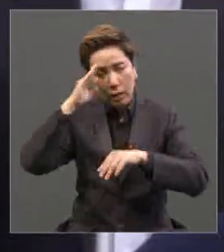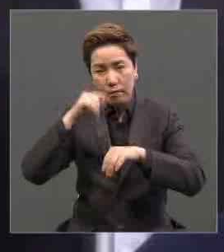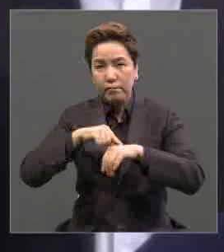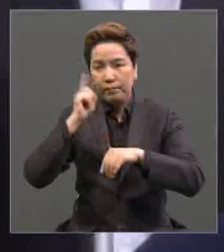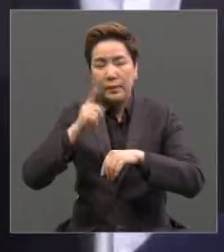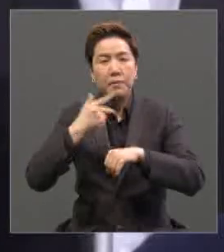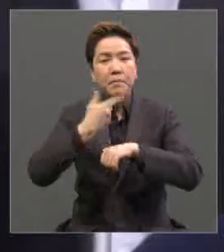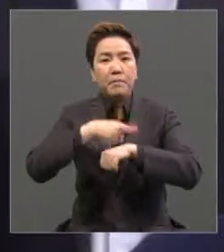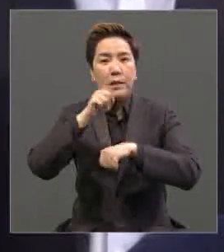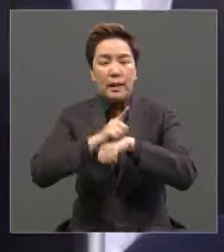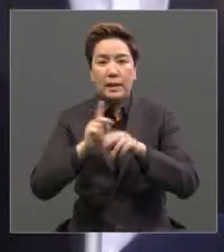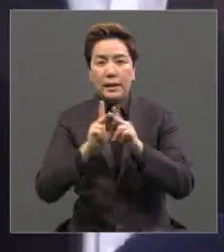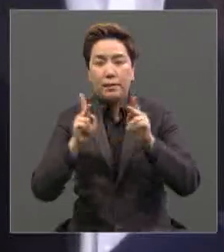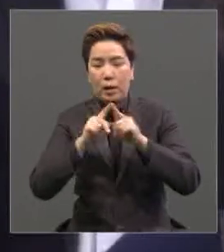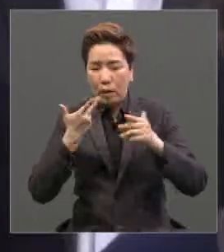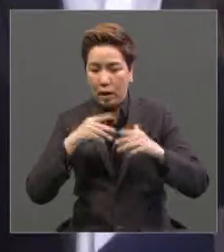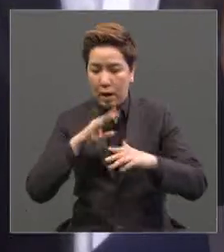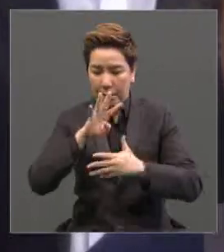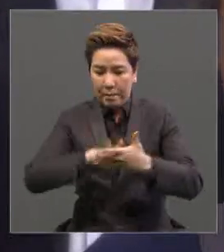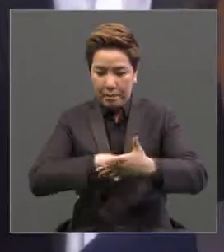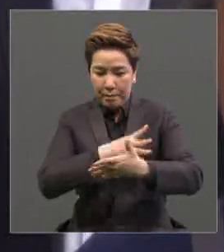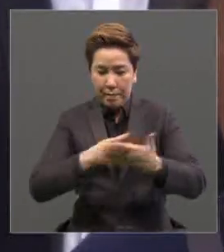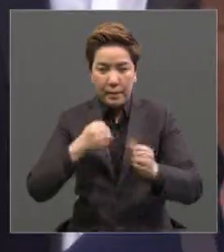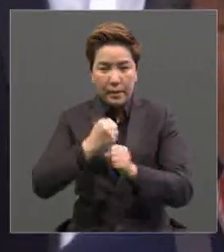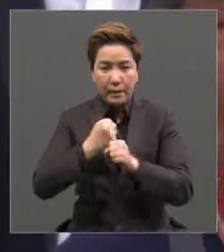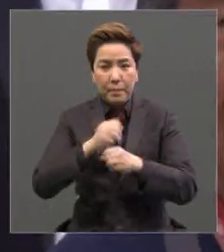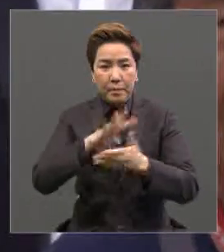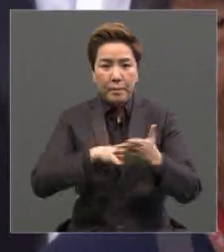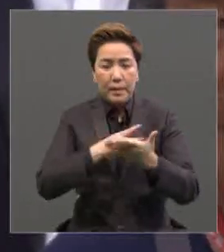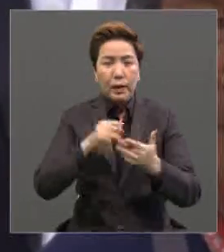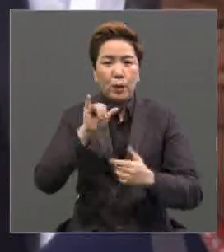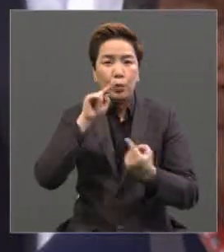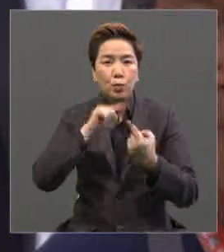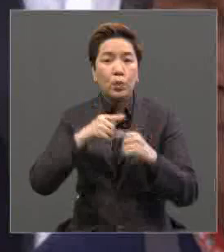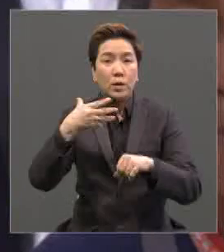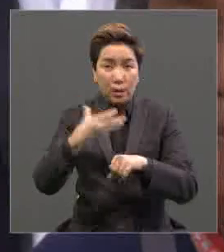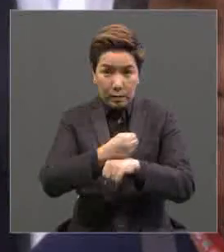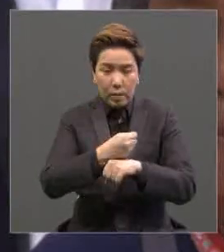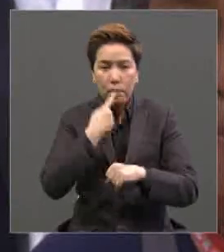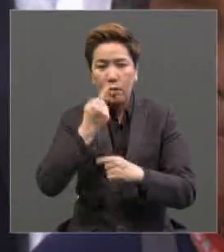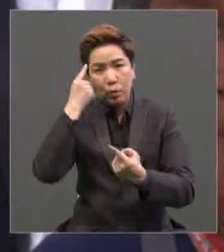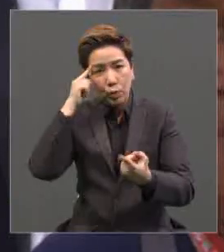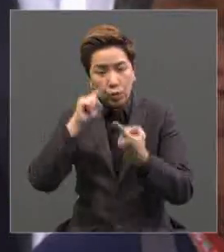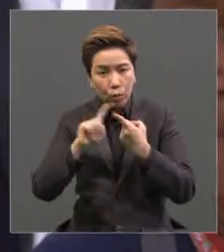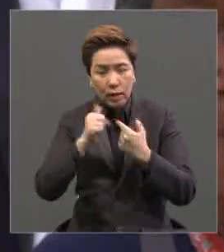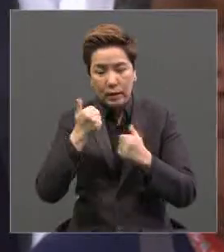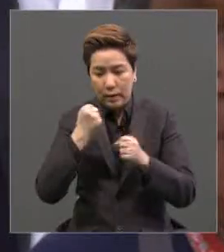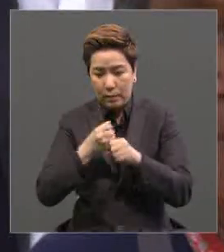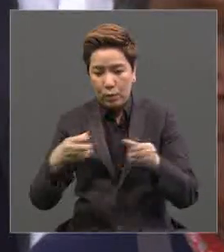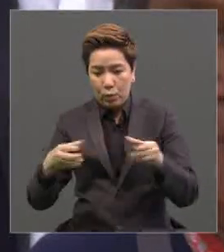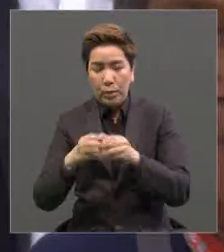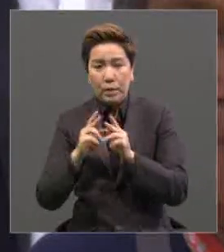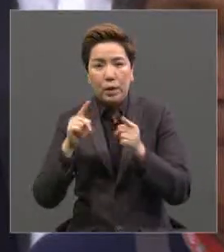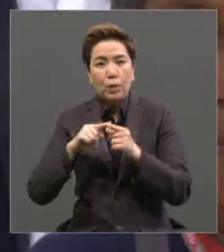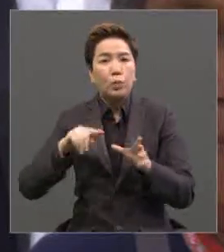มนตรีค่ะเป็นประธานคณะกรรมการกำหนดแนวทางและยุทธศาสตร์พรรคการเมืองโดยบอกว่าวัตถุประสงค์การตั้งคณะก